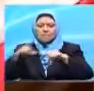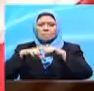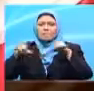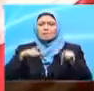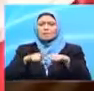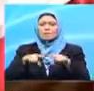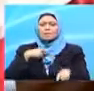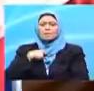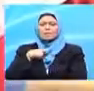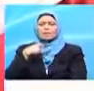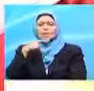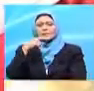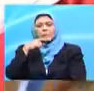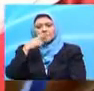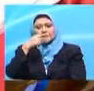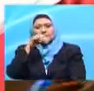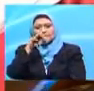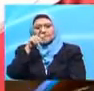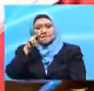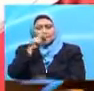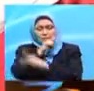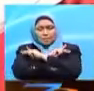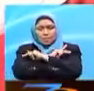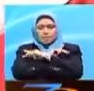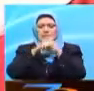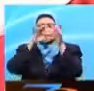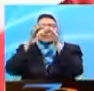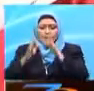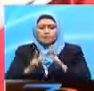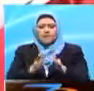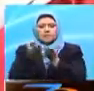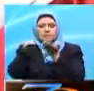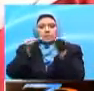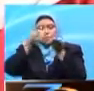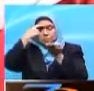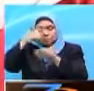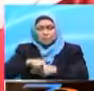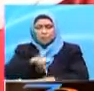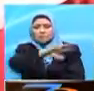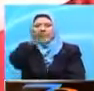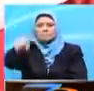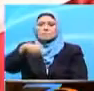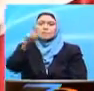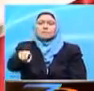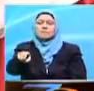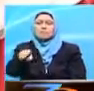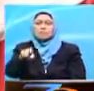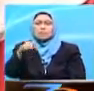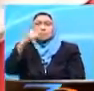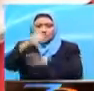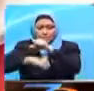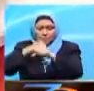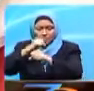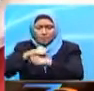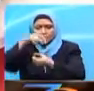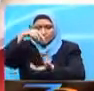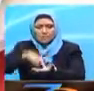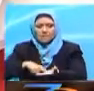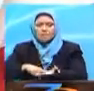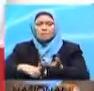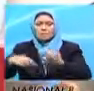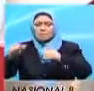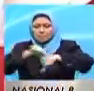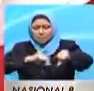rantaian budi di kalangan mereka yang memerlukan dan kita lihat tahun 2016 ini aktiviti-aktiviti yang